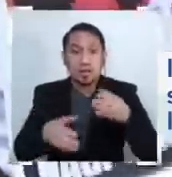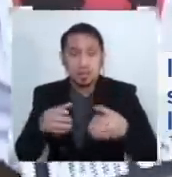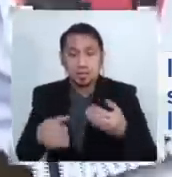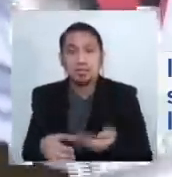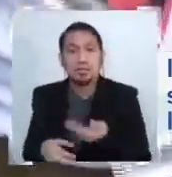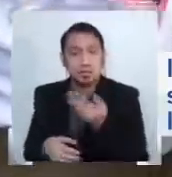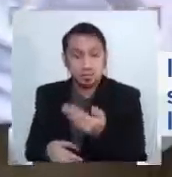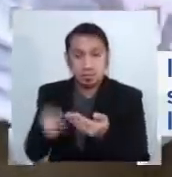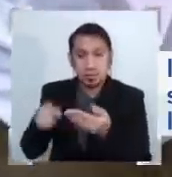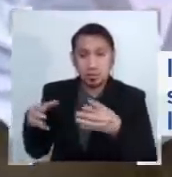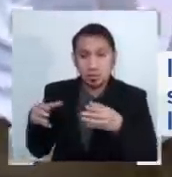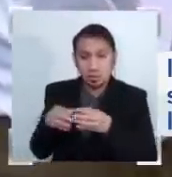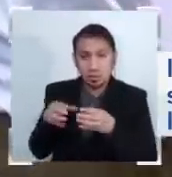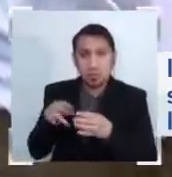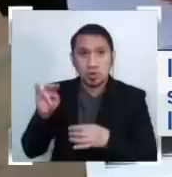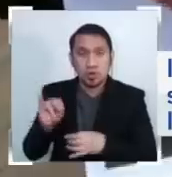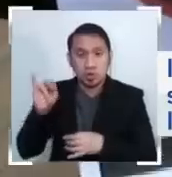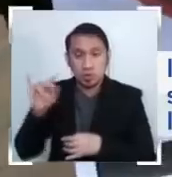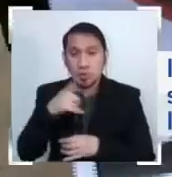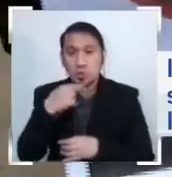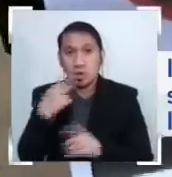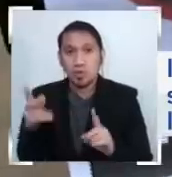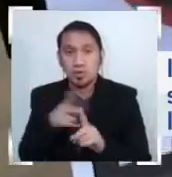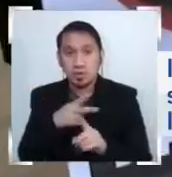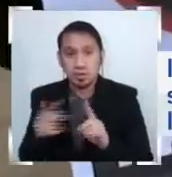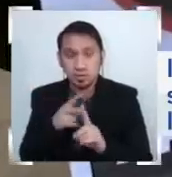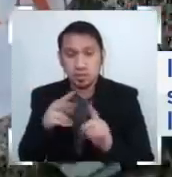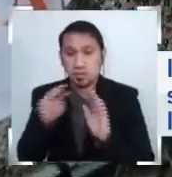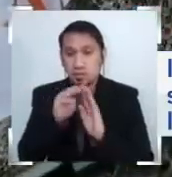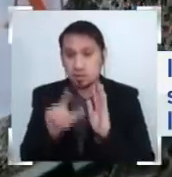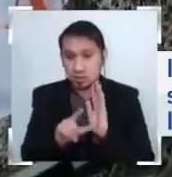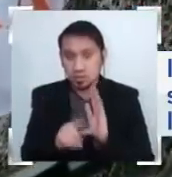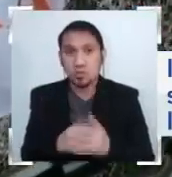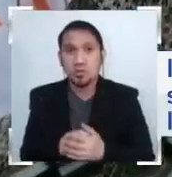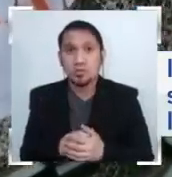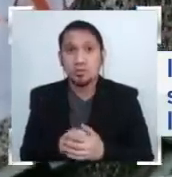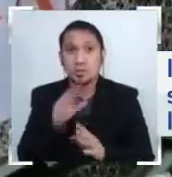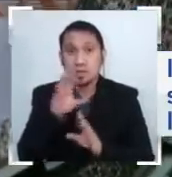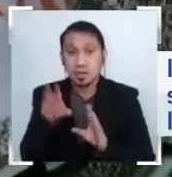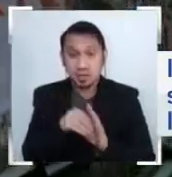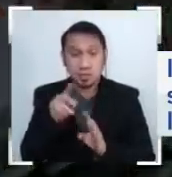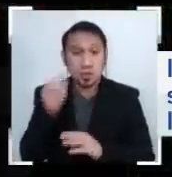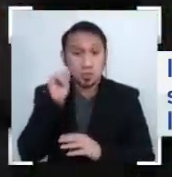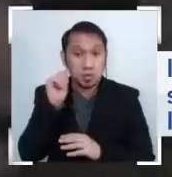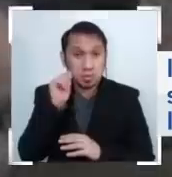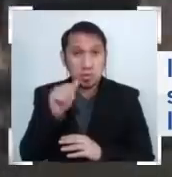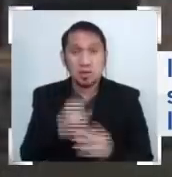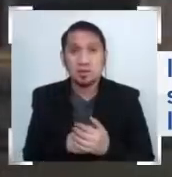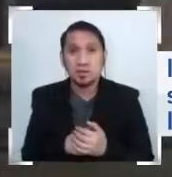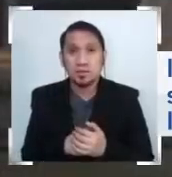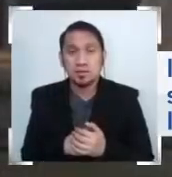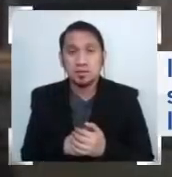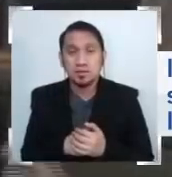isang grupo ng mga Ilocano na biktima ng martial law. Kasama sa mga petitioner si Margarita Salonga Salandanan, apo ni dating Senate President